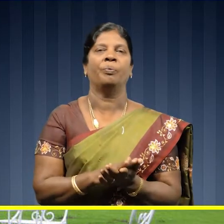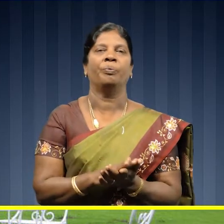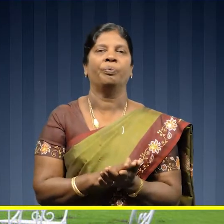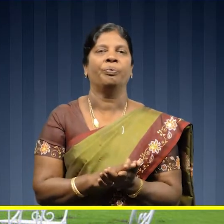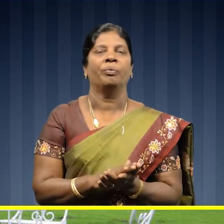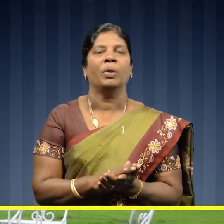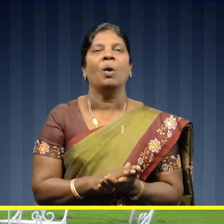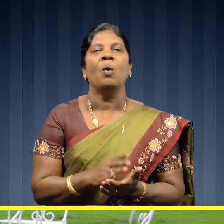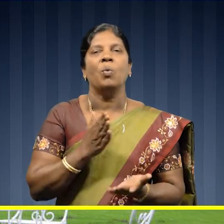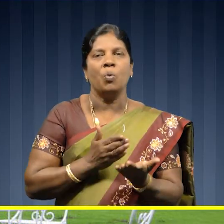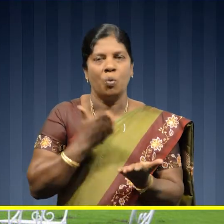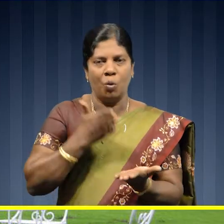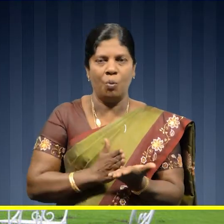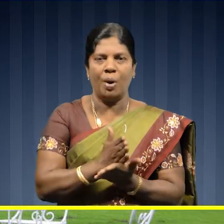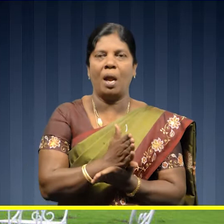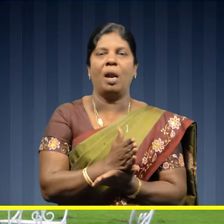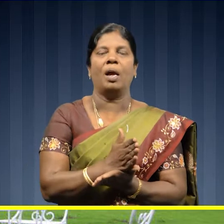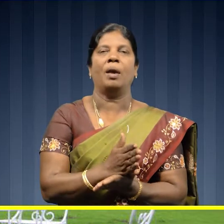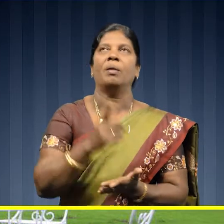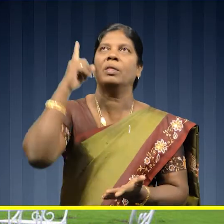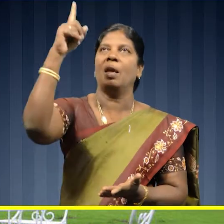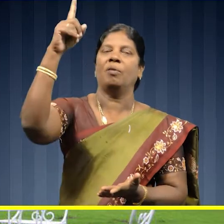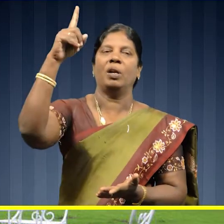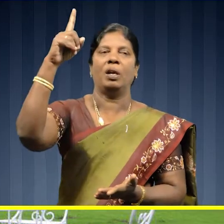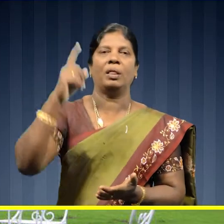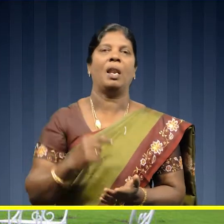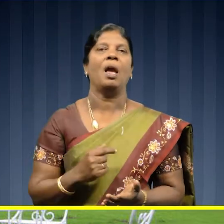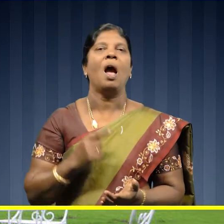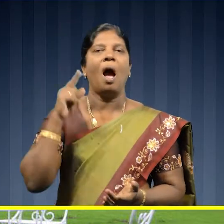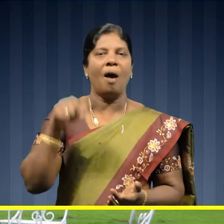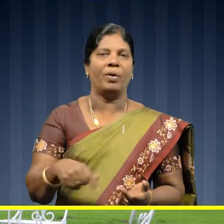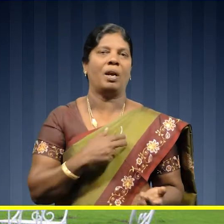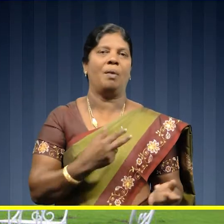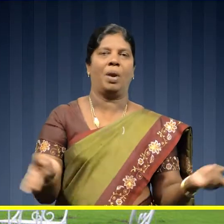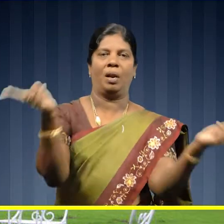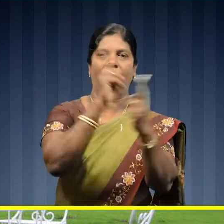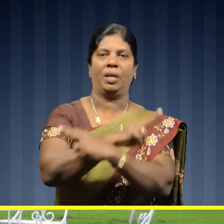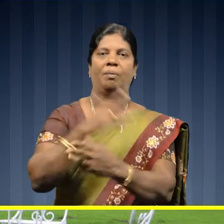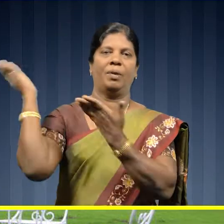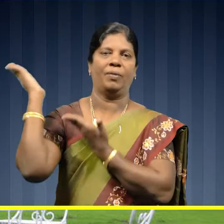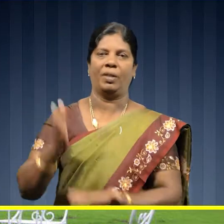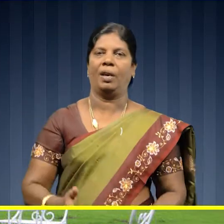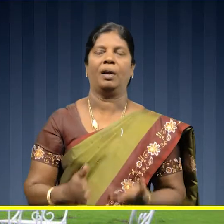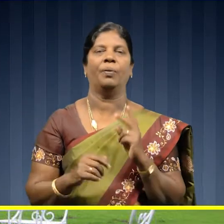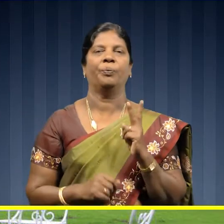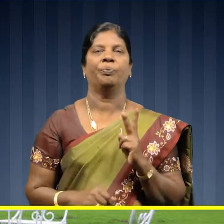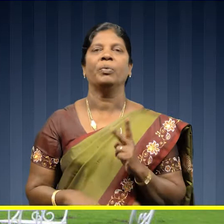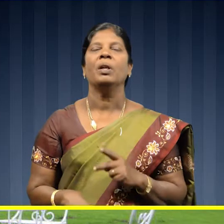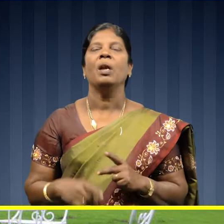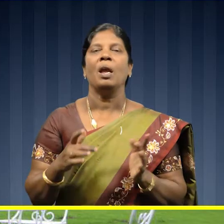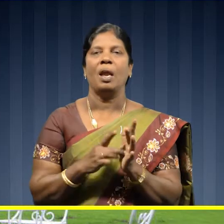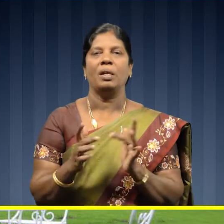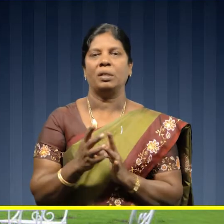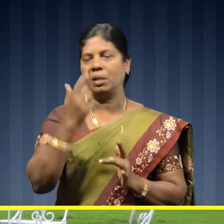எப்படி அர்த்தமுள்ளதாக்கினார்கள்? உண்மையான மெய்யான கடவுளிடத்திலே அவர்கள் மனம் திரும்பி